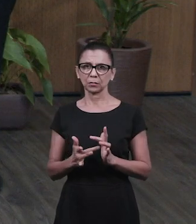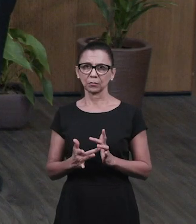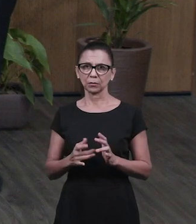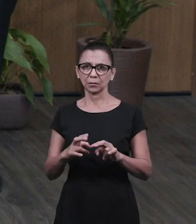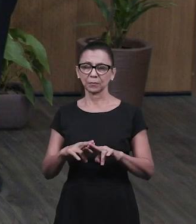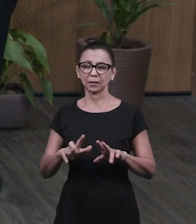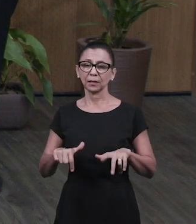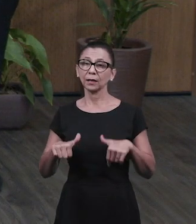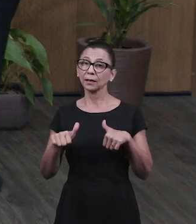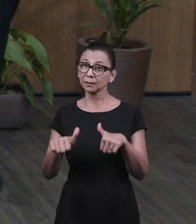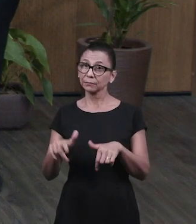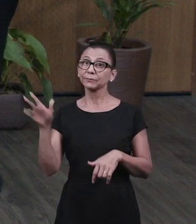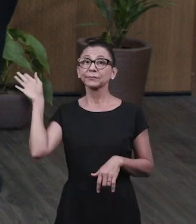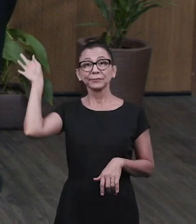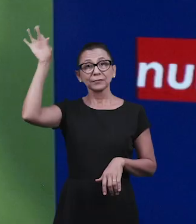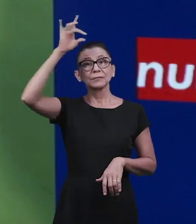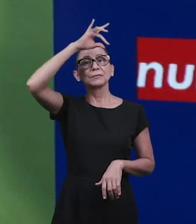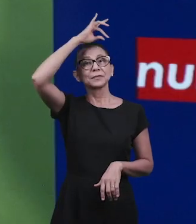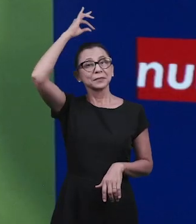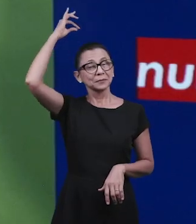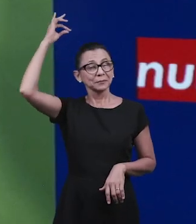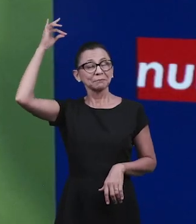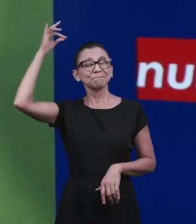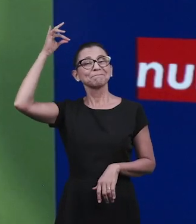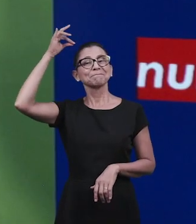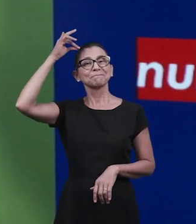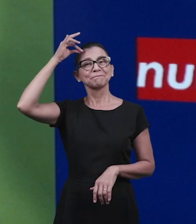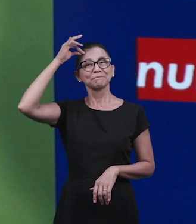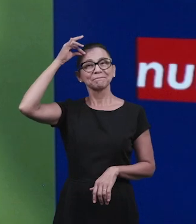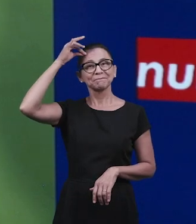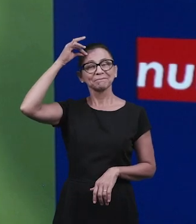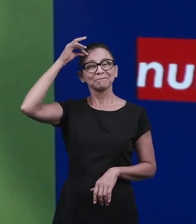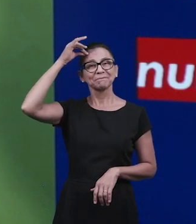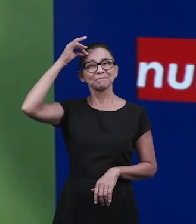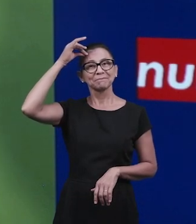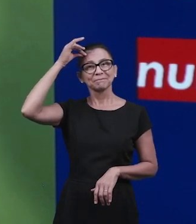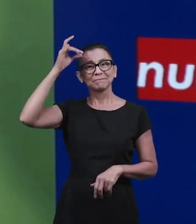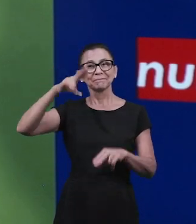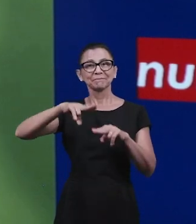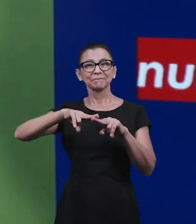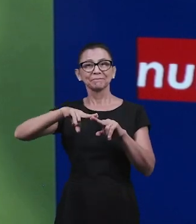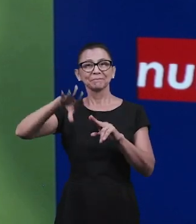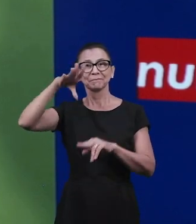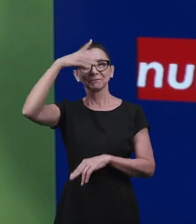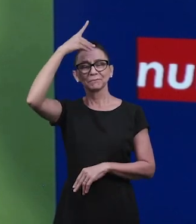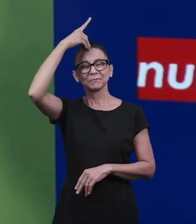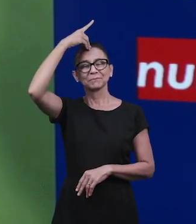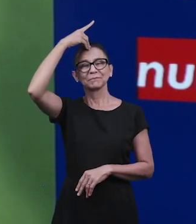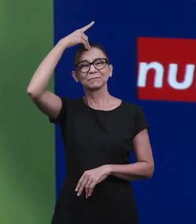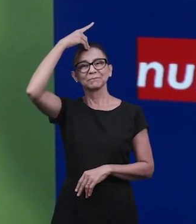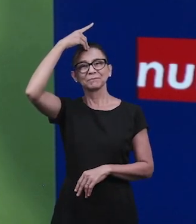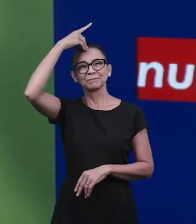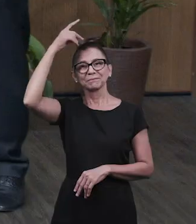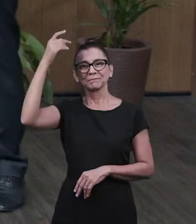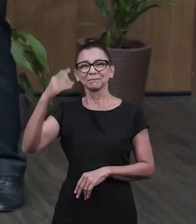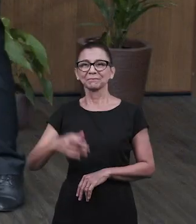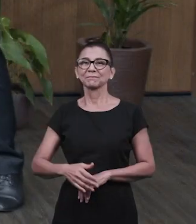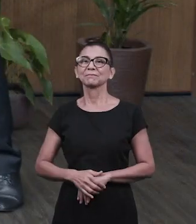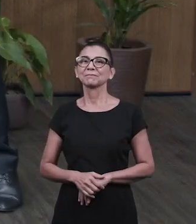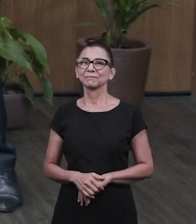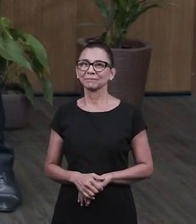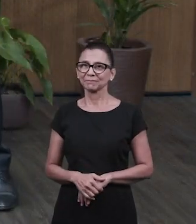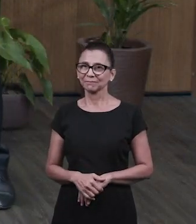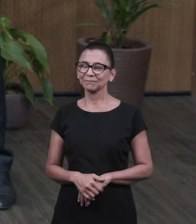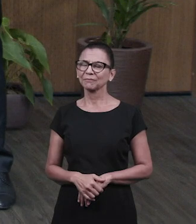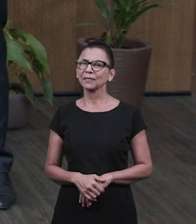à travers l'action du Saint-Esprit, à travers les dons spirituels, tels